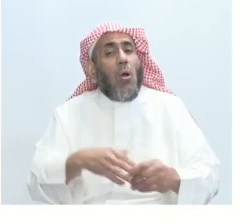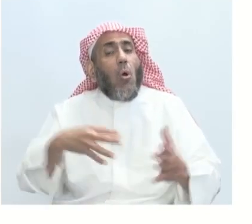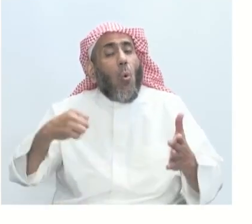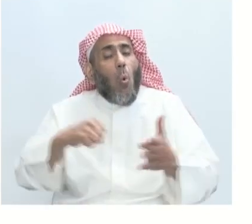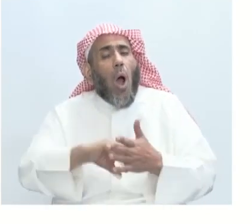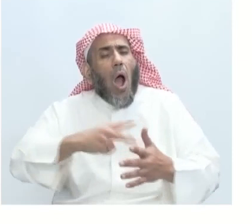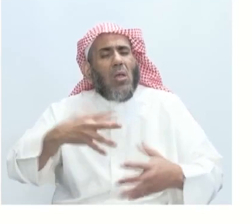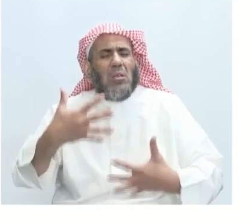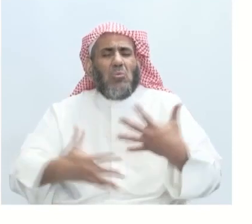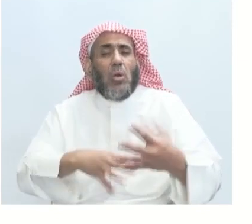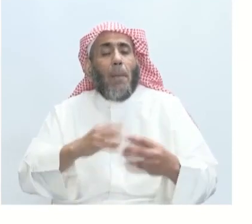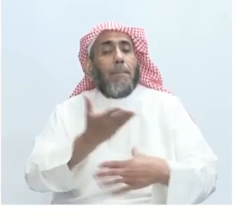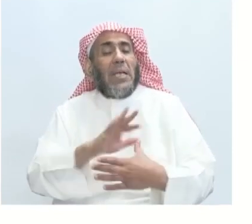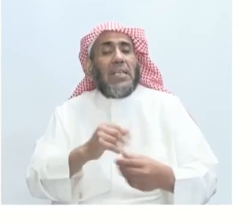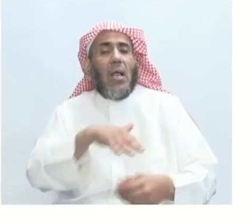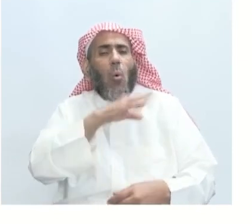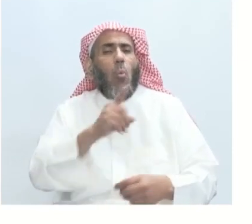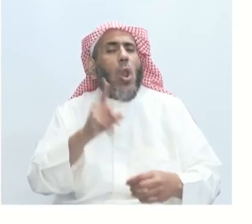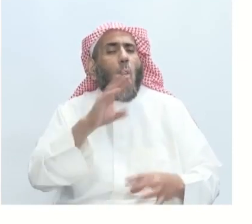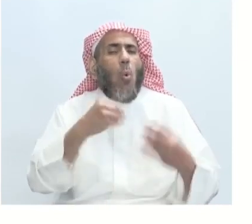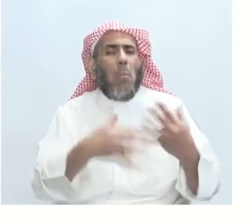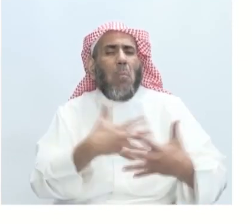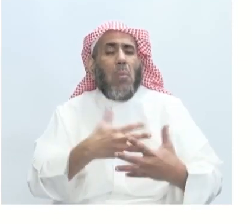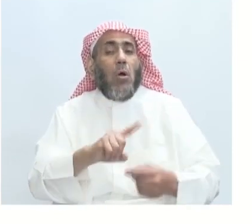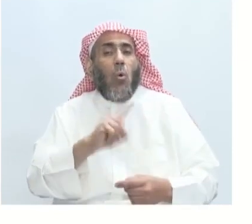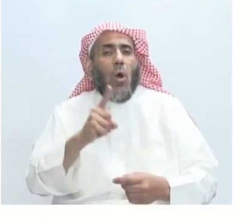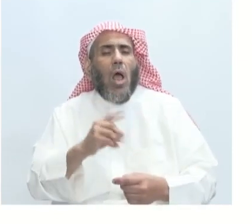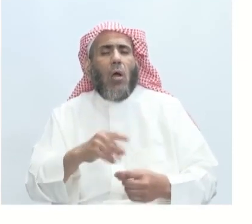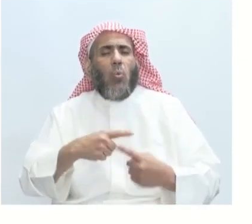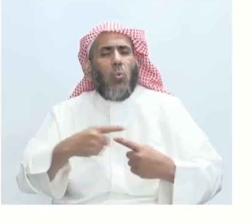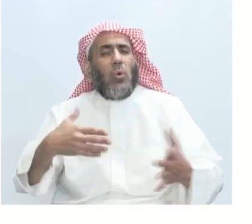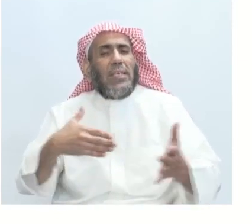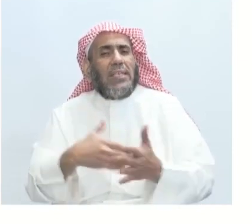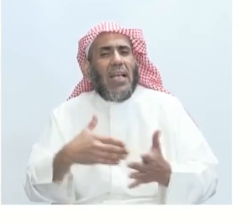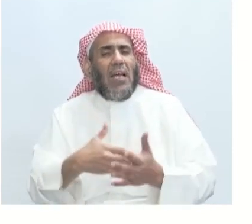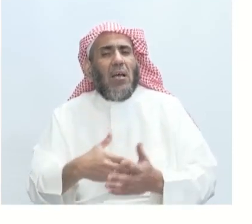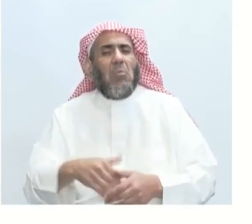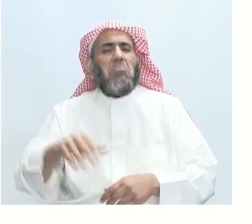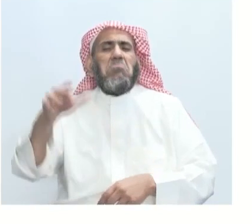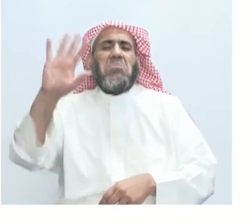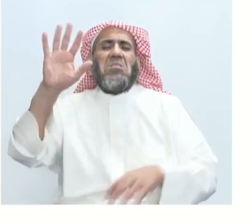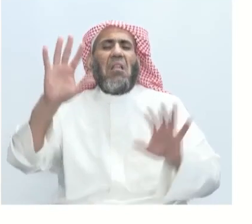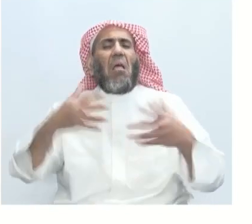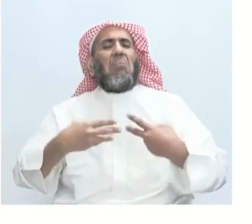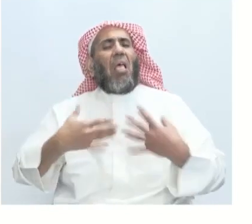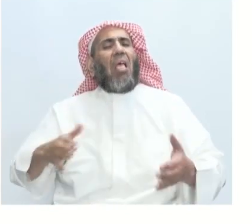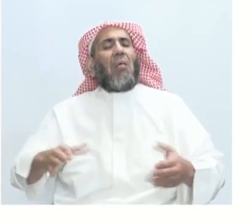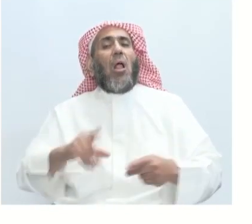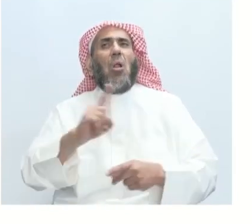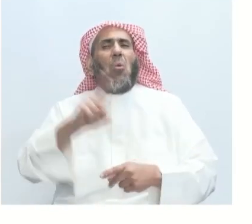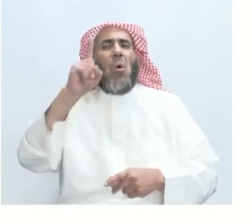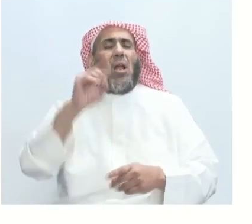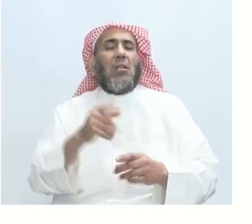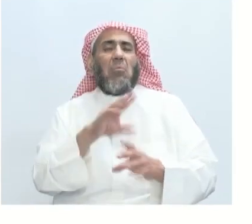اكثر من مشكله بين الوالد والوالده ولكن الامر انتهى باستسلام الوالد لامر الله